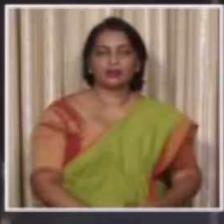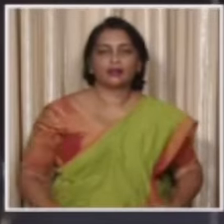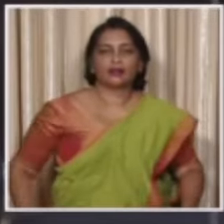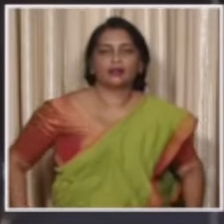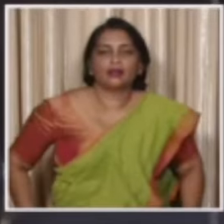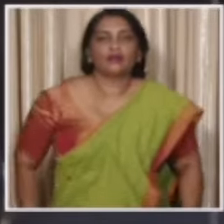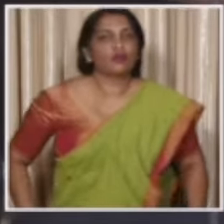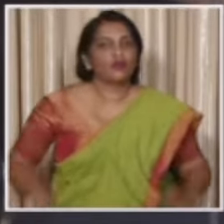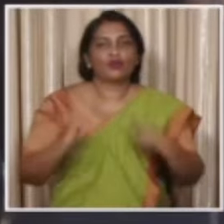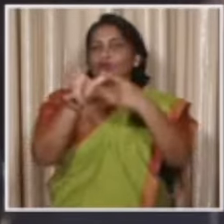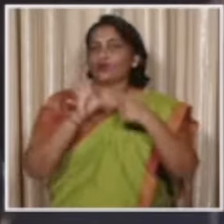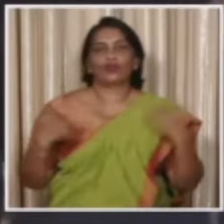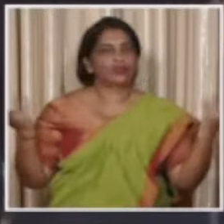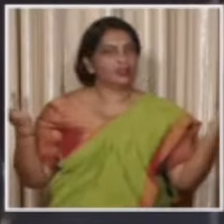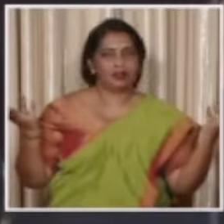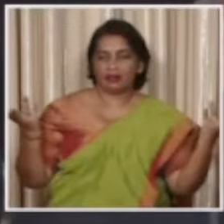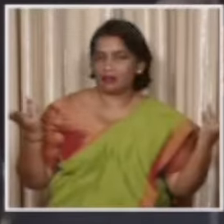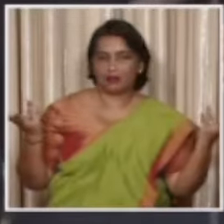කවුරුත් මේකට උත්තරයක් දෙන්නේ නැහැ. සුරින්